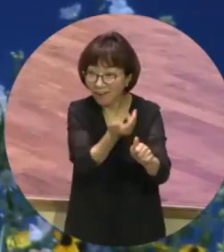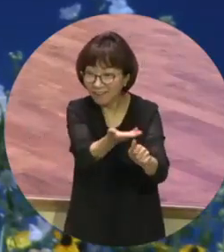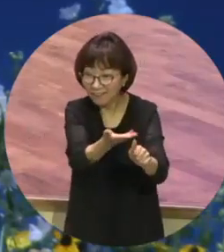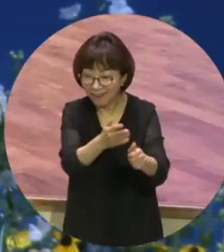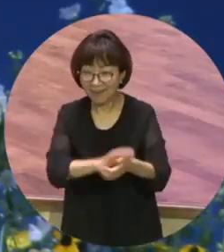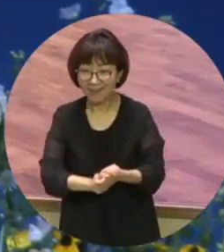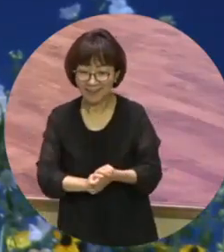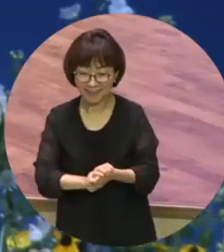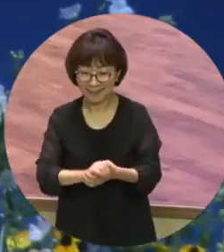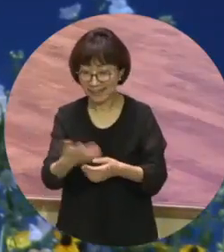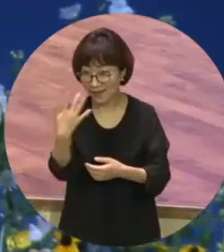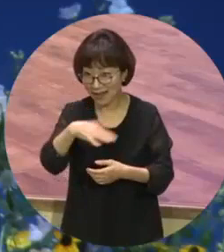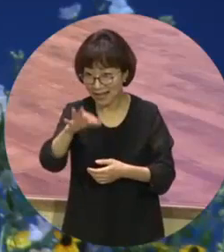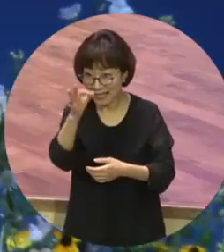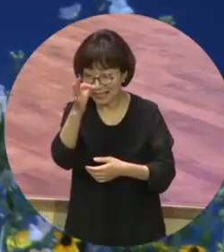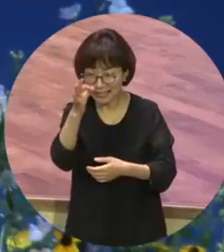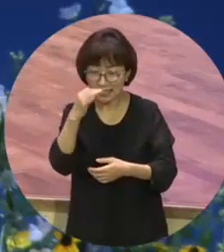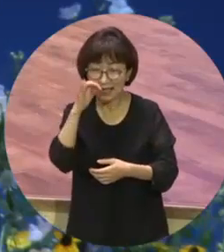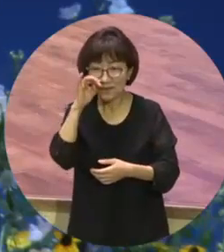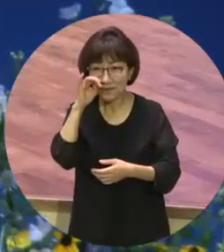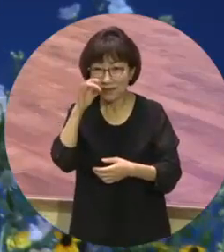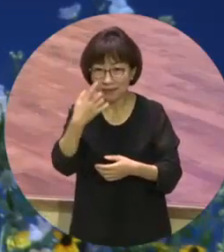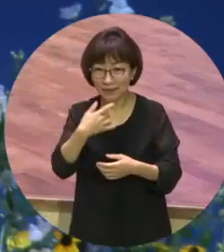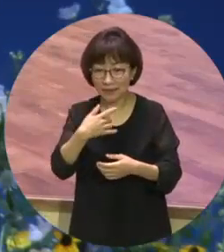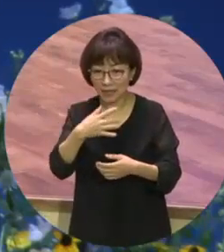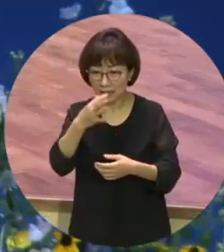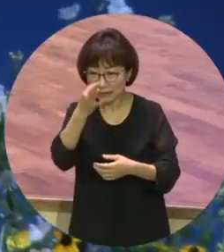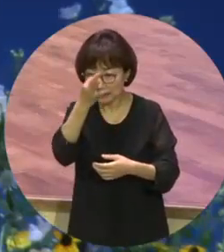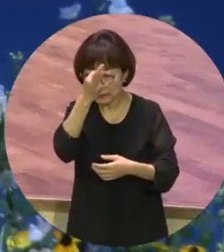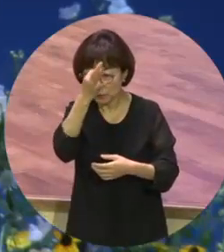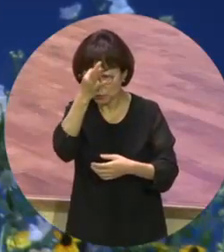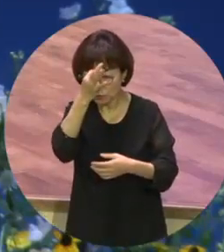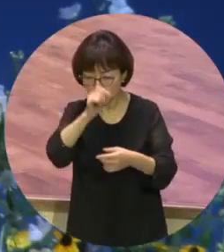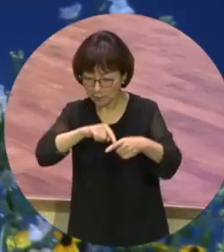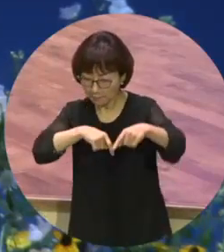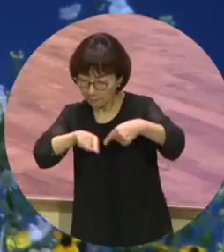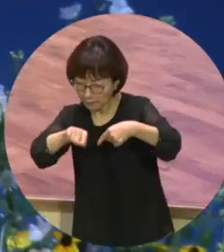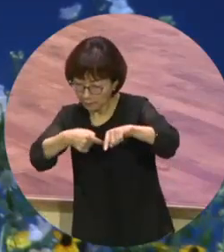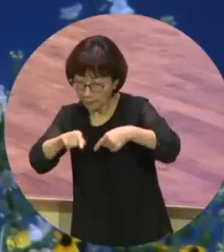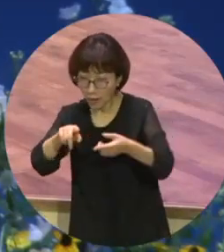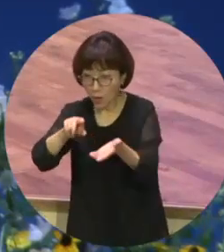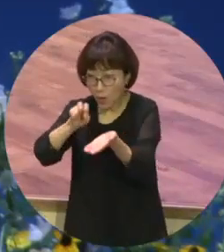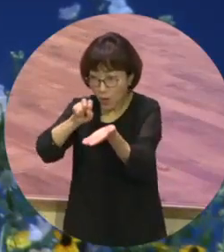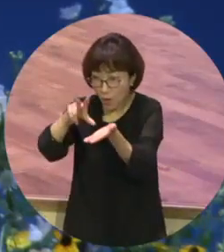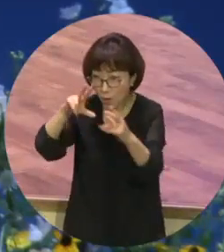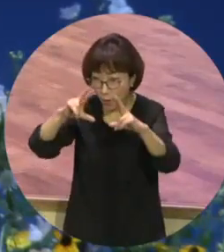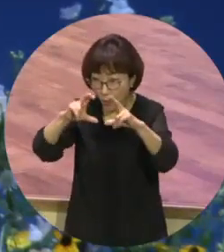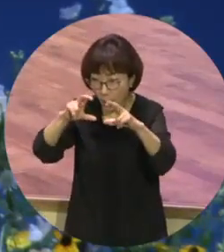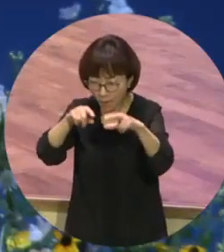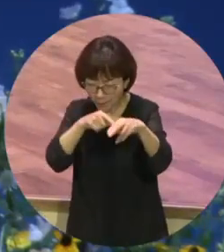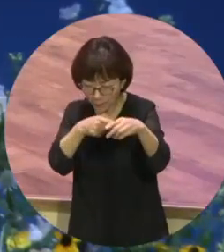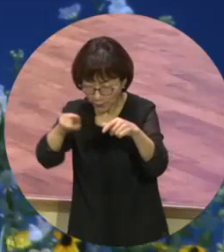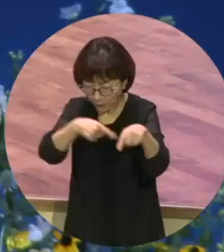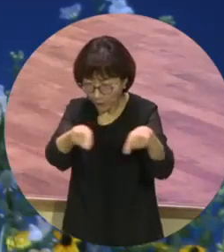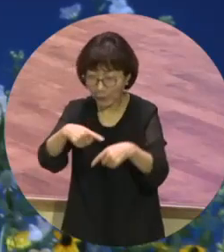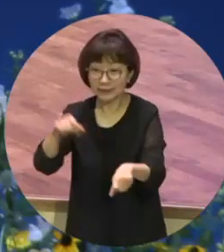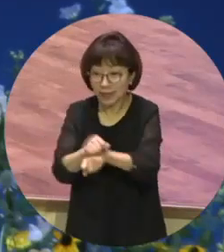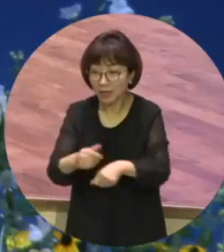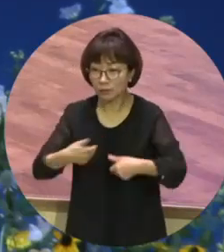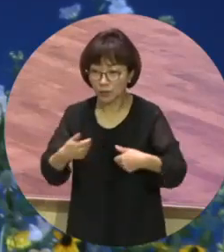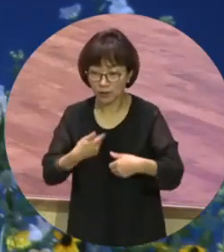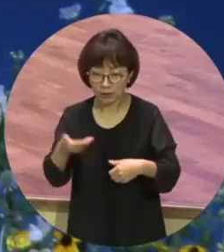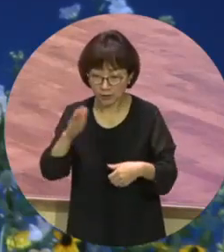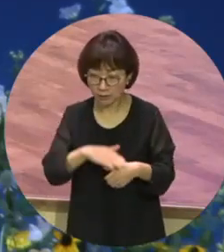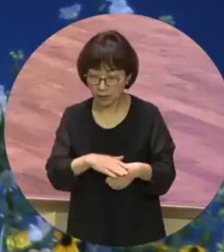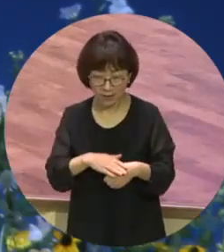태클을 하지 말아야 될 태클을 한 거예요. 태클도 기술이셔야 돼. 태클도 해야 될 때